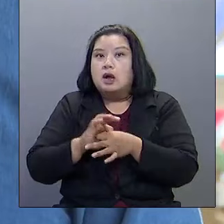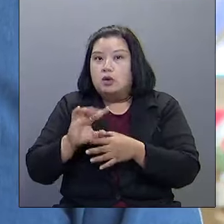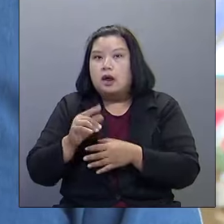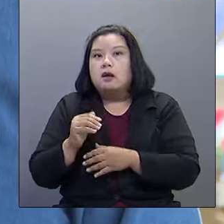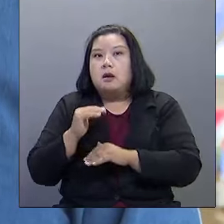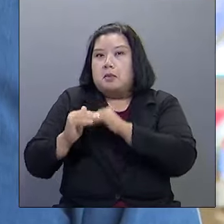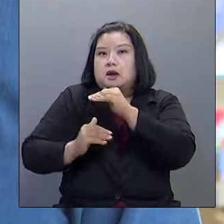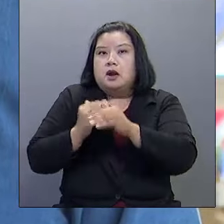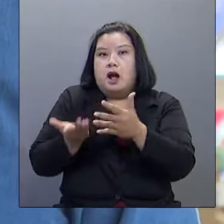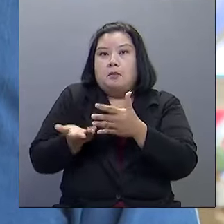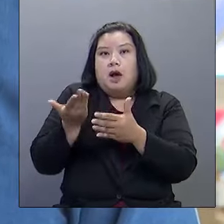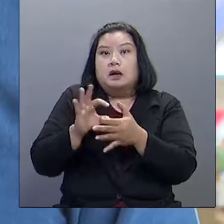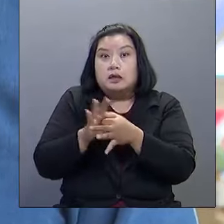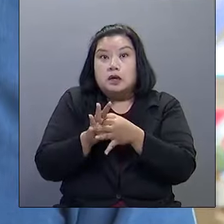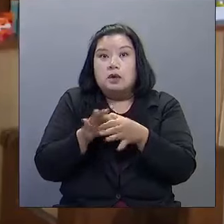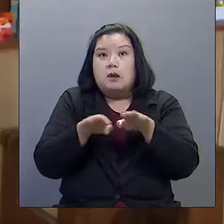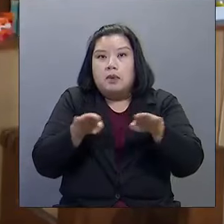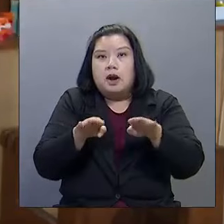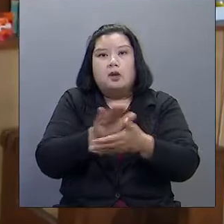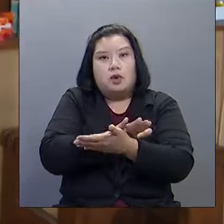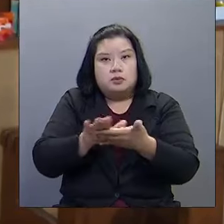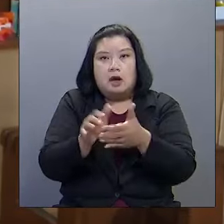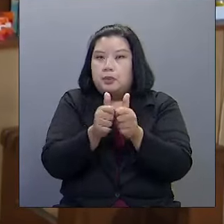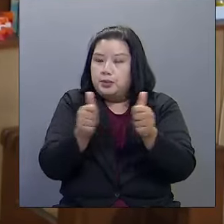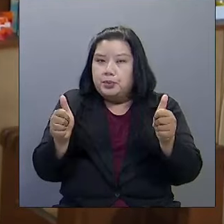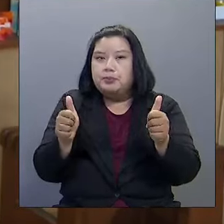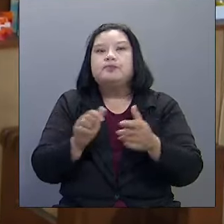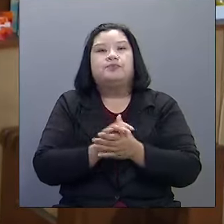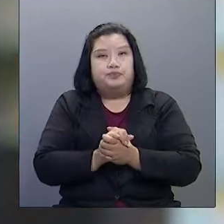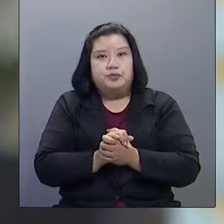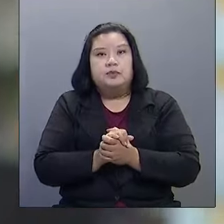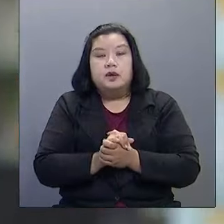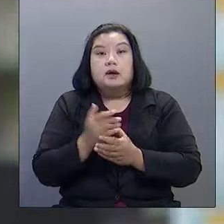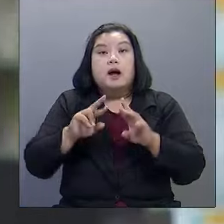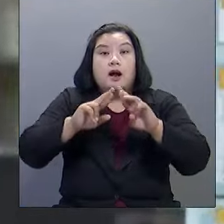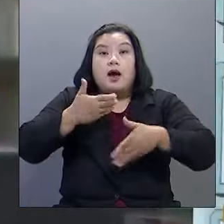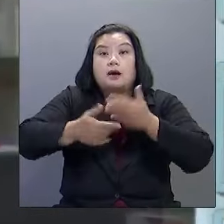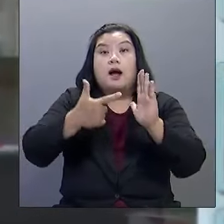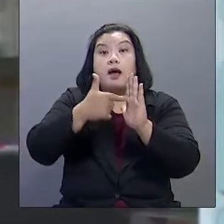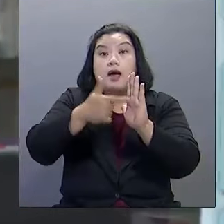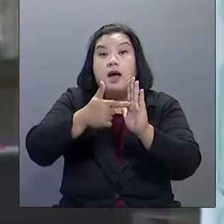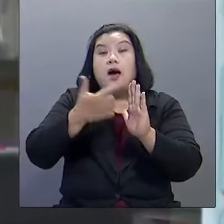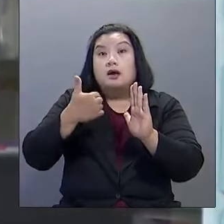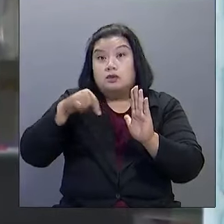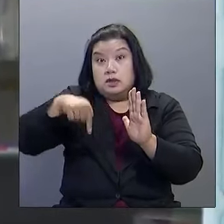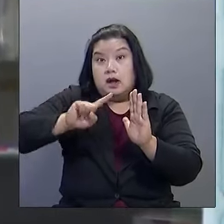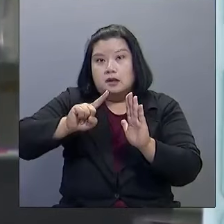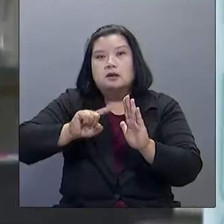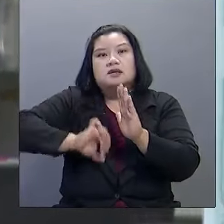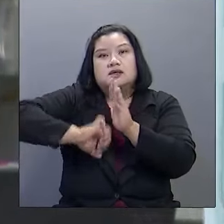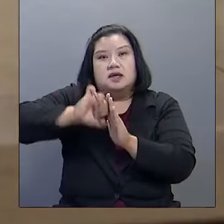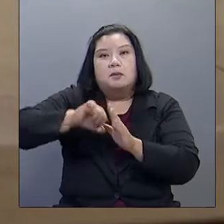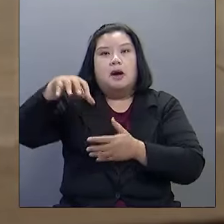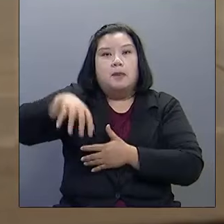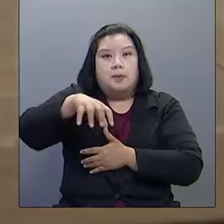ท่องเที่ยวให้มีมาตรฐานด้านสาธารณสุขเพิ่มยิ่งขึ้นครับจากการสำรวจร้านขายยาในจังหวัดเชียงใหม่พบค่ะว่ามียอดจำหน่าย